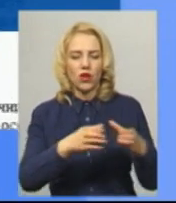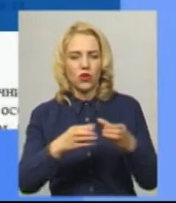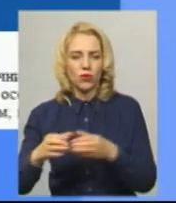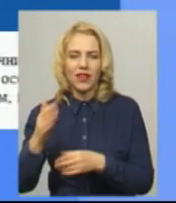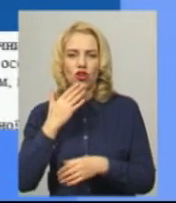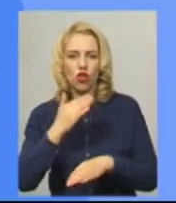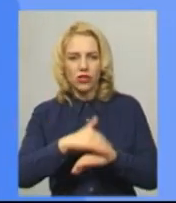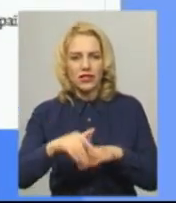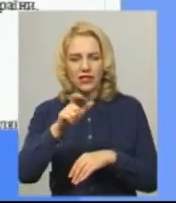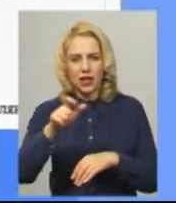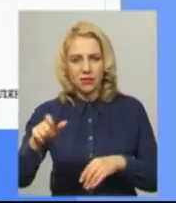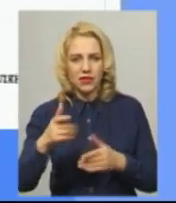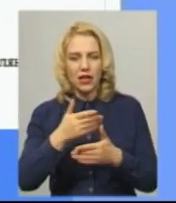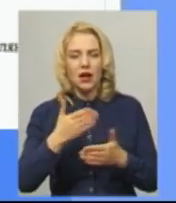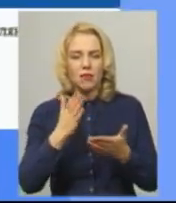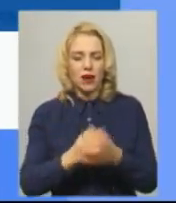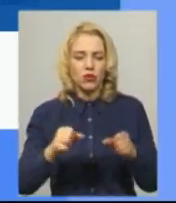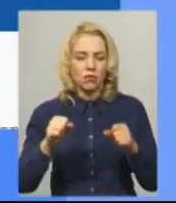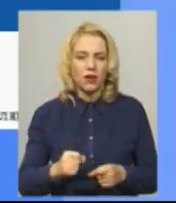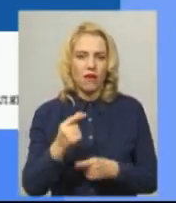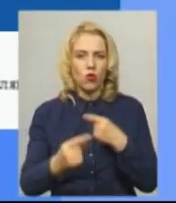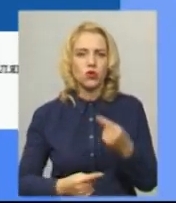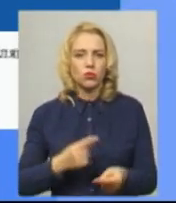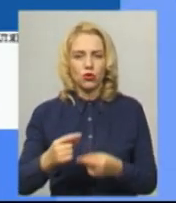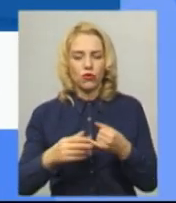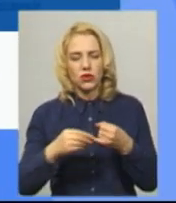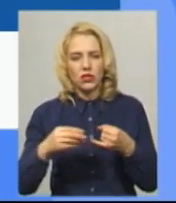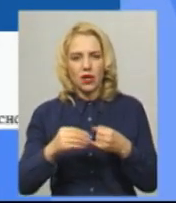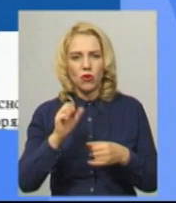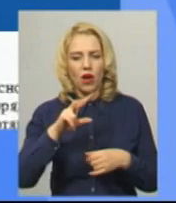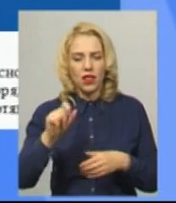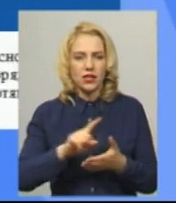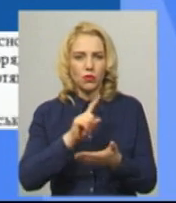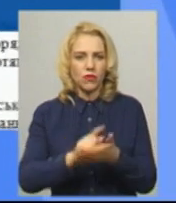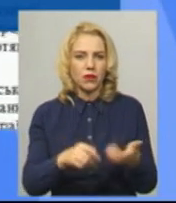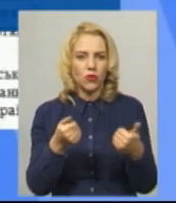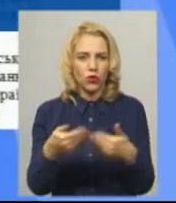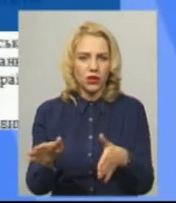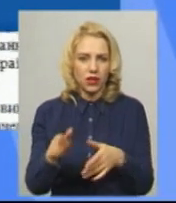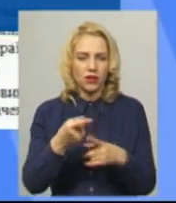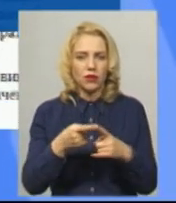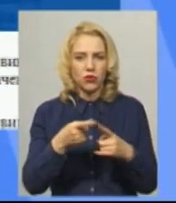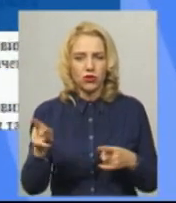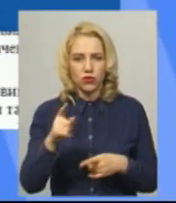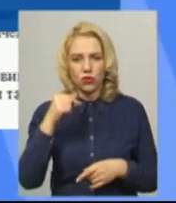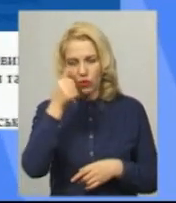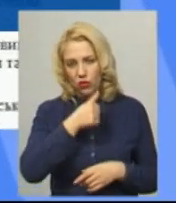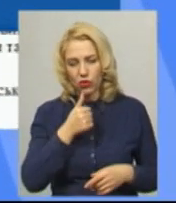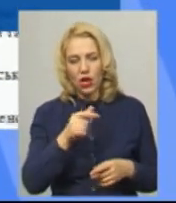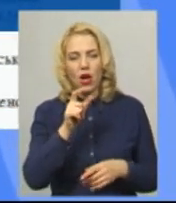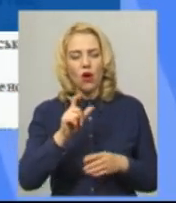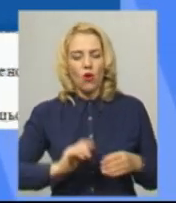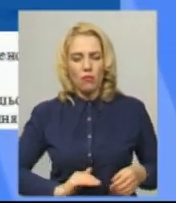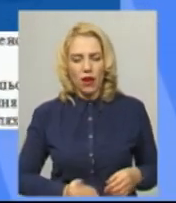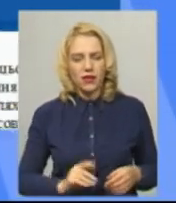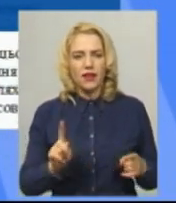особи без громадянства мають право успадкувати ділянку, але зобов'язані збути її впродовж року. Компанії, які контролюють